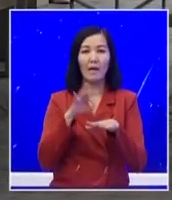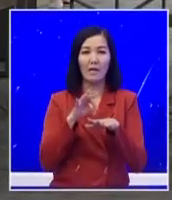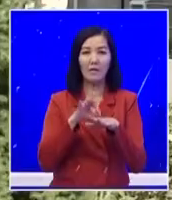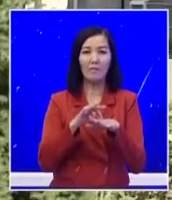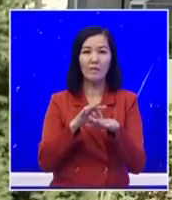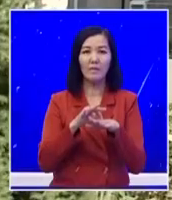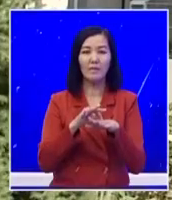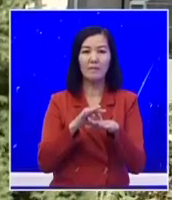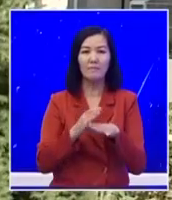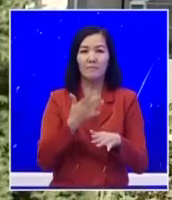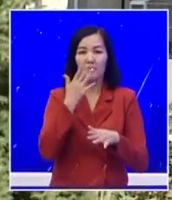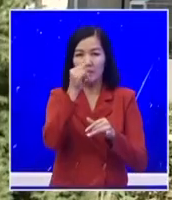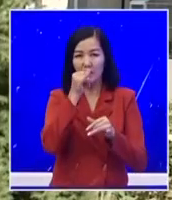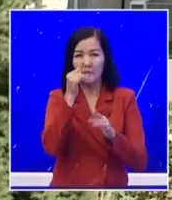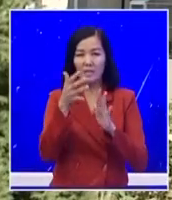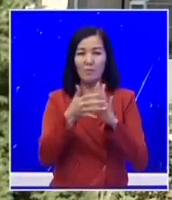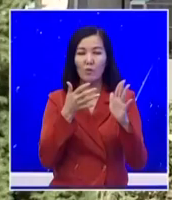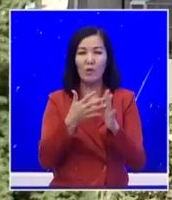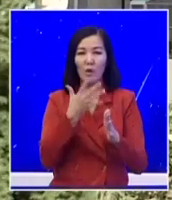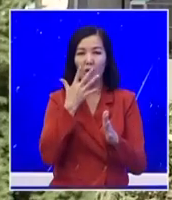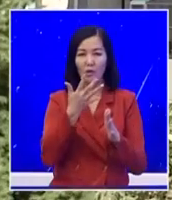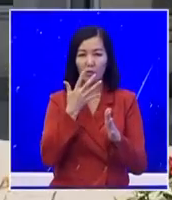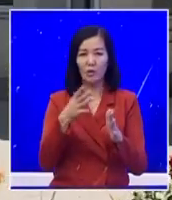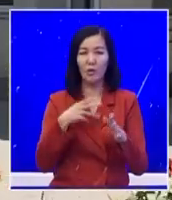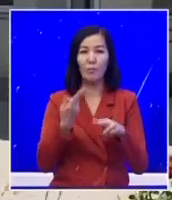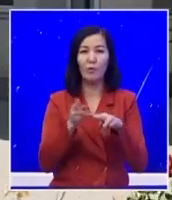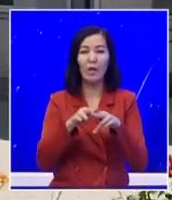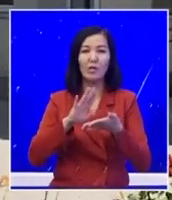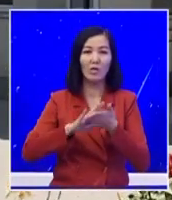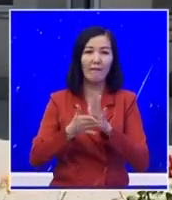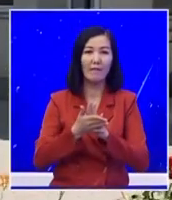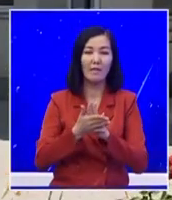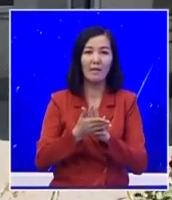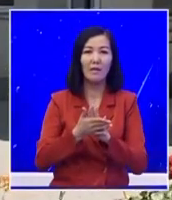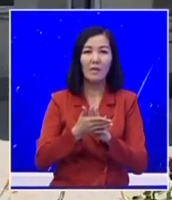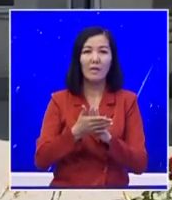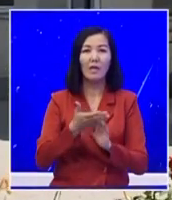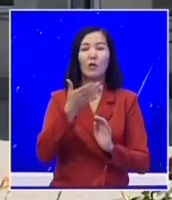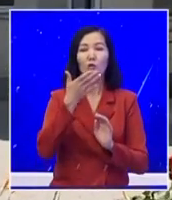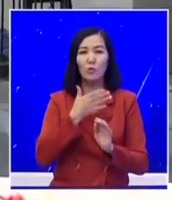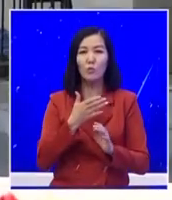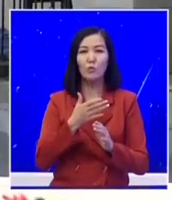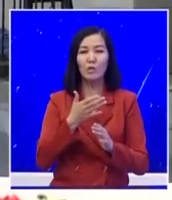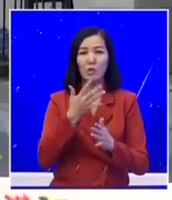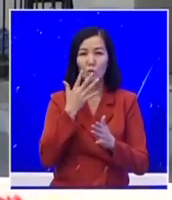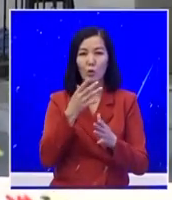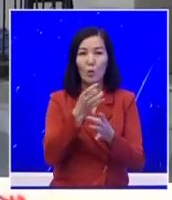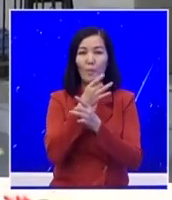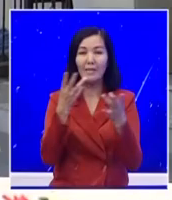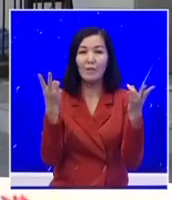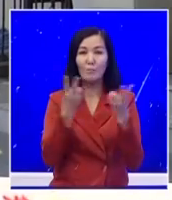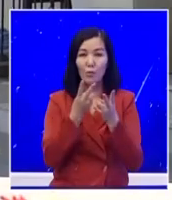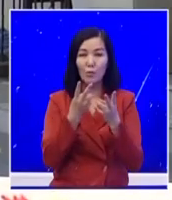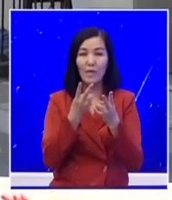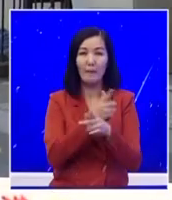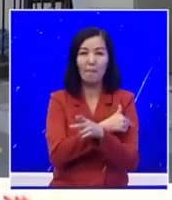дем жетіспеуі және құрғақ жөтел. Мұндай жағдайда халық түшкіру мен жөтелу мәдениетін білуі қажет. Сондықтан медицина